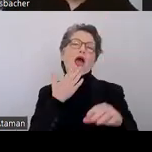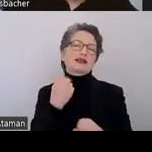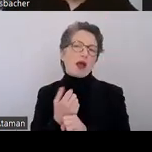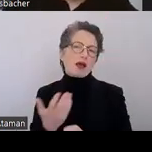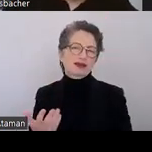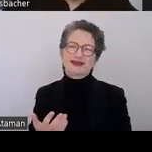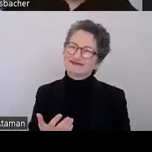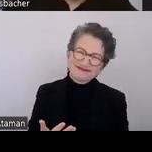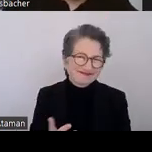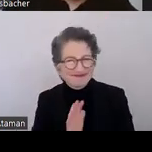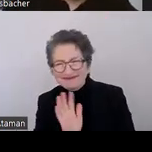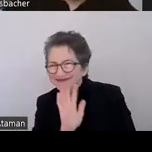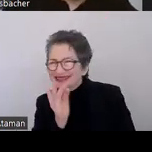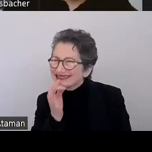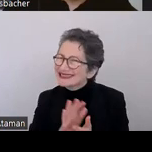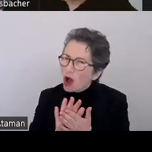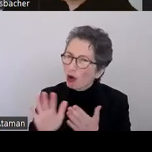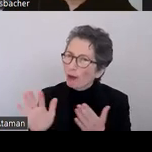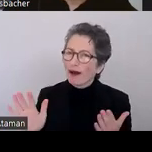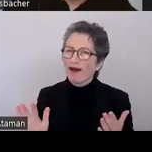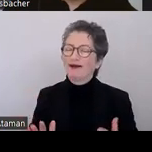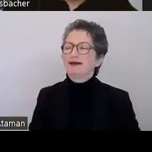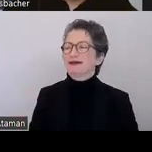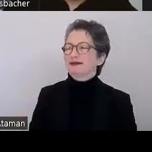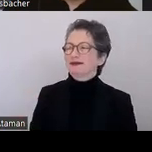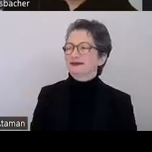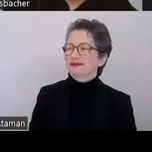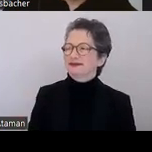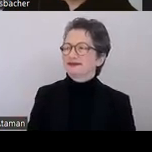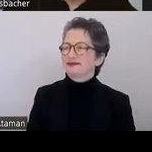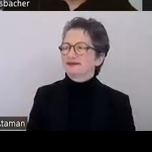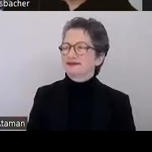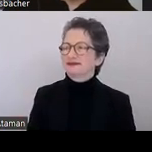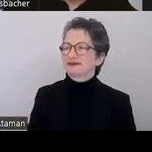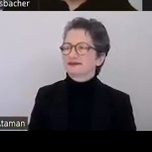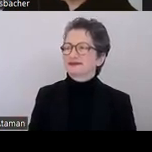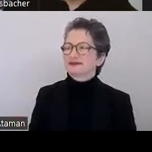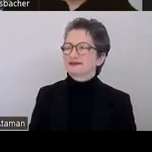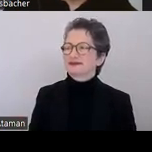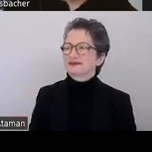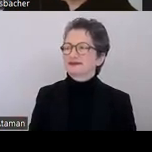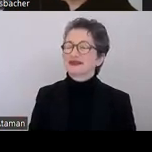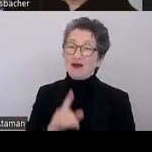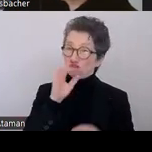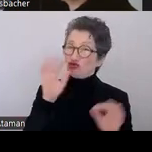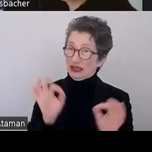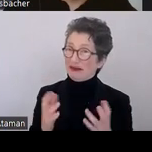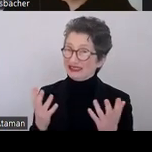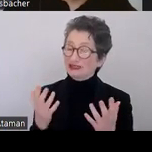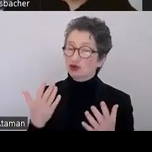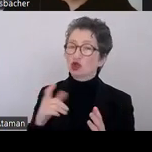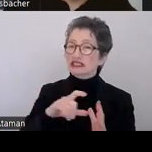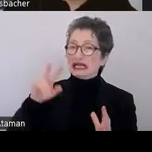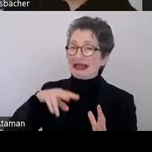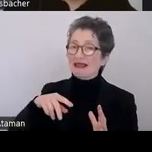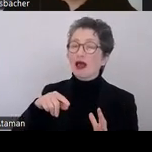genau, kann man hier erkennen, sollte auch vermieden werden. Und im schlimmsten Fall kann es einfach sein, dass zum Beispiel so ein Screenreader an